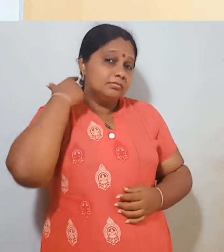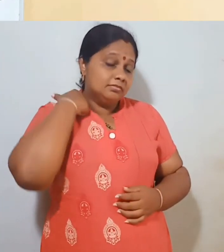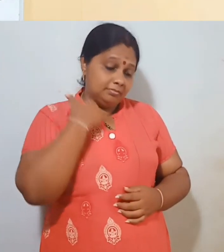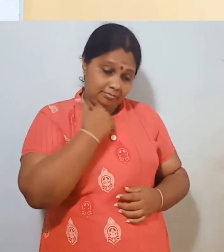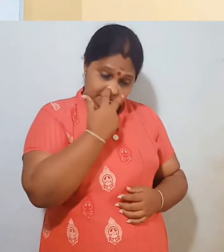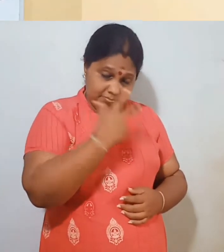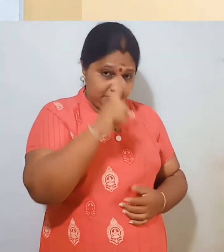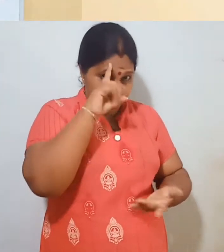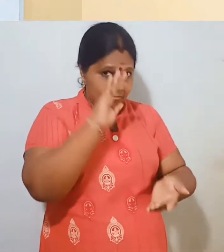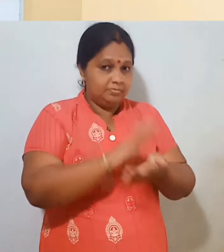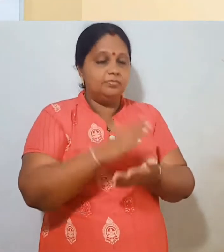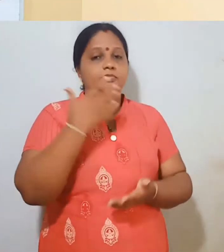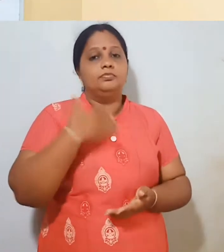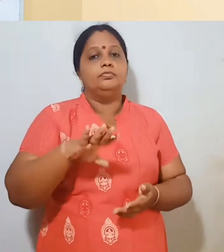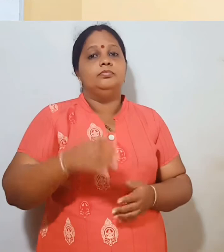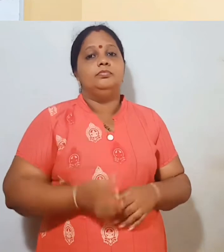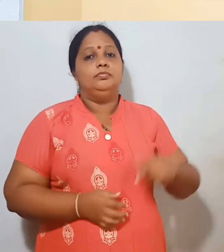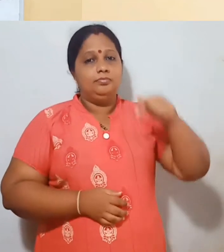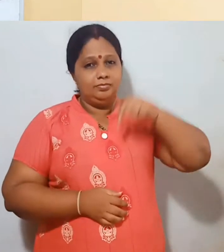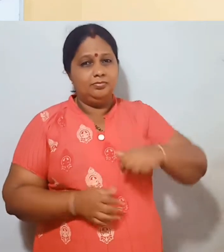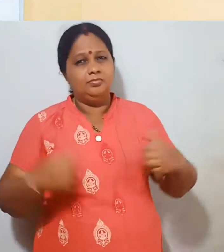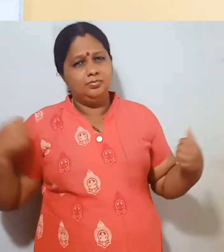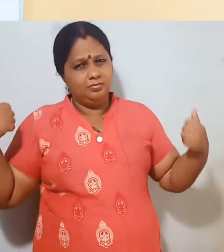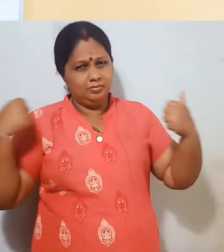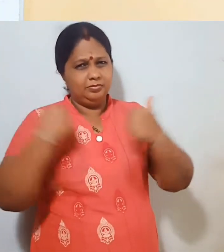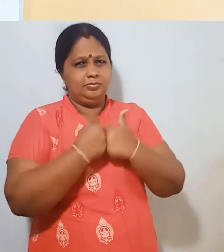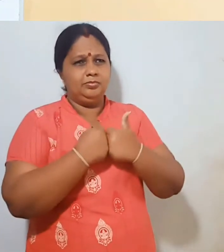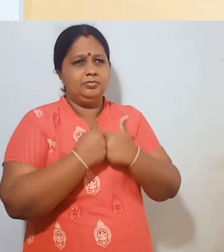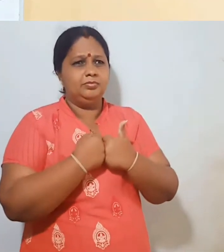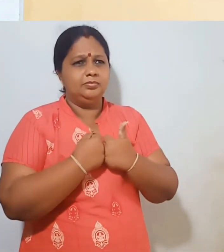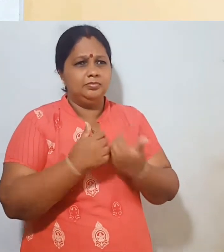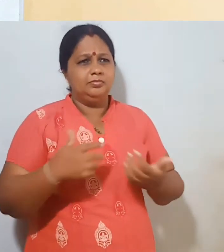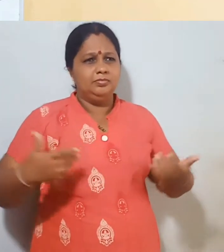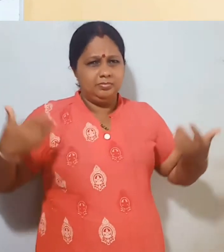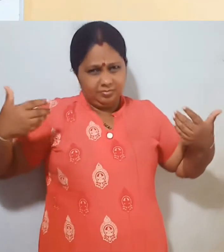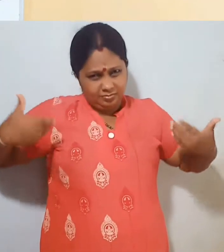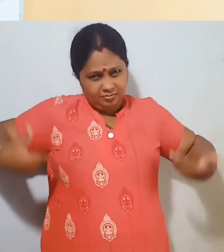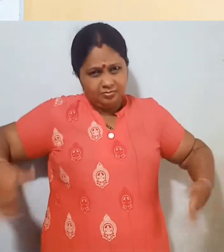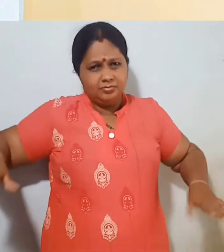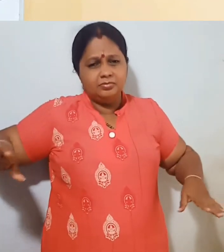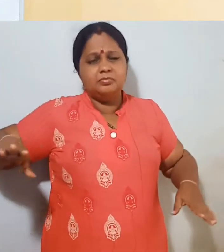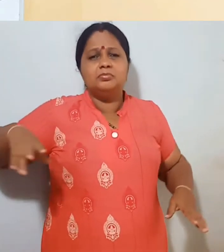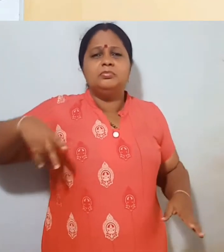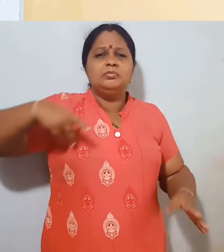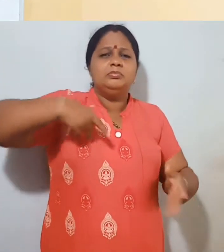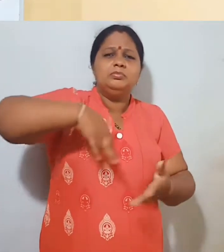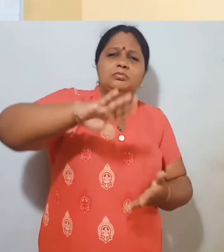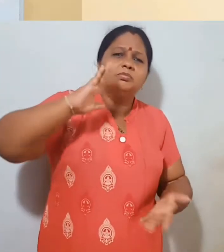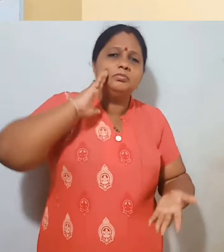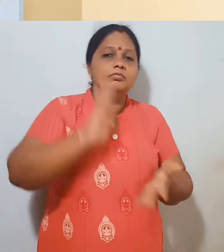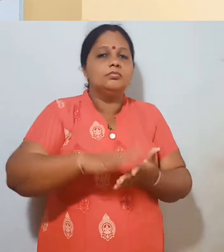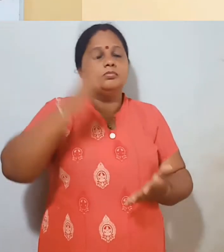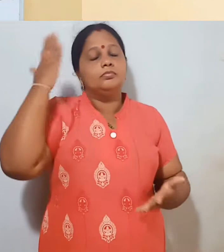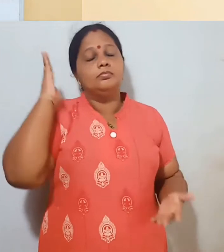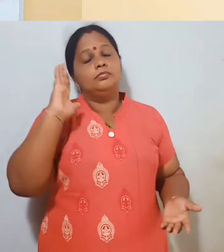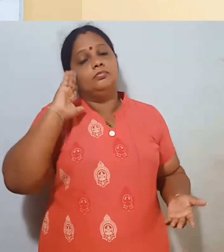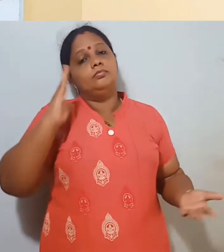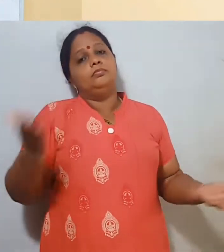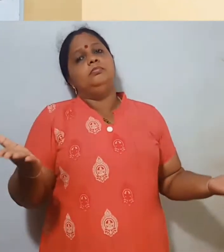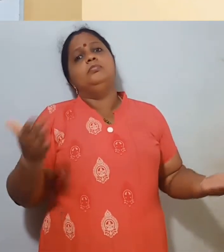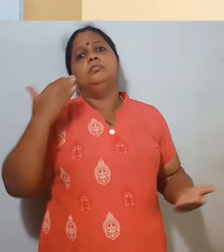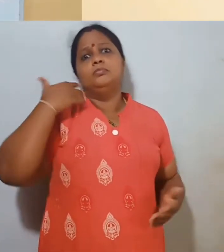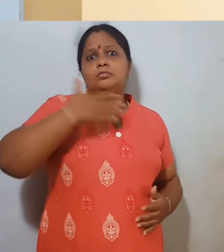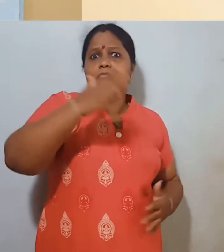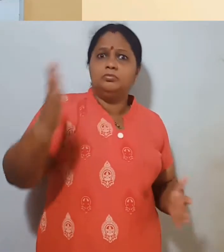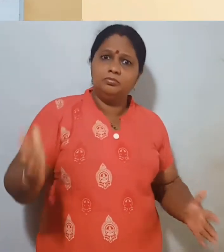வேண்டும். இன்றைக்கும் கூட ஆக்சிடென்ட் பட்டு கீழ்ப்பகுதிகளோ நிரந்தரமாக செயற்படாம படுக்கையிலே இருந்து கொண்டிருக்கிற எத்தனையோ